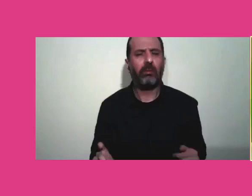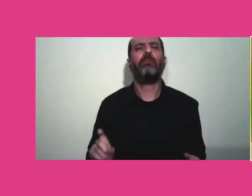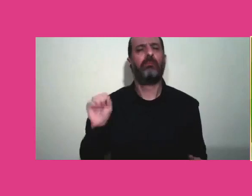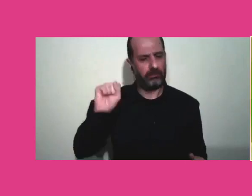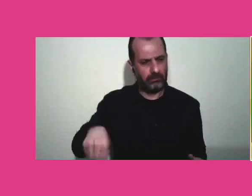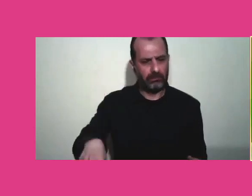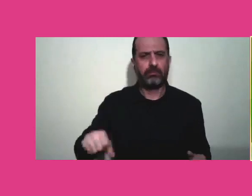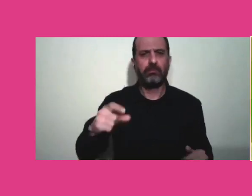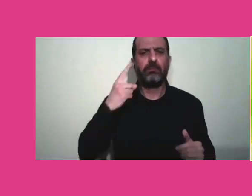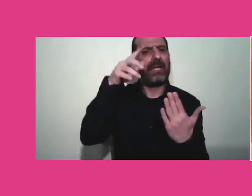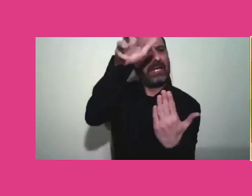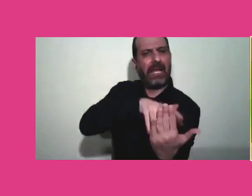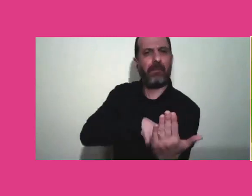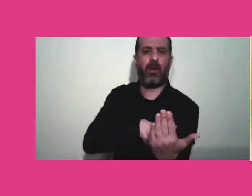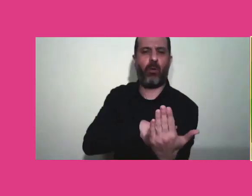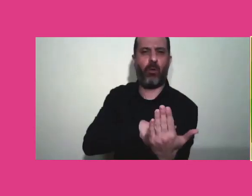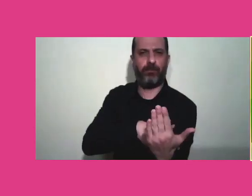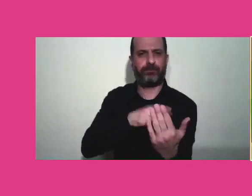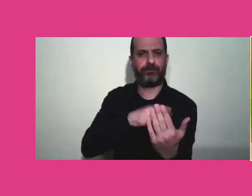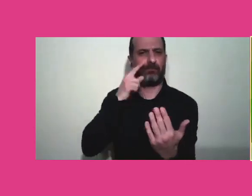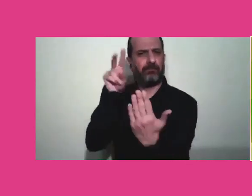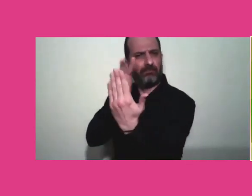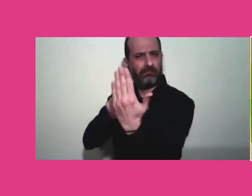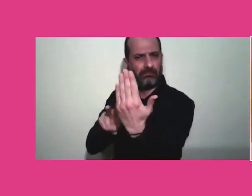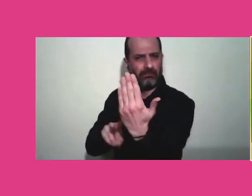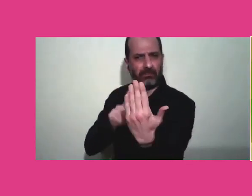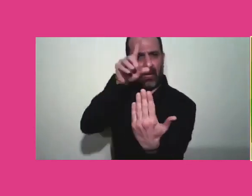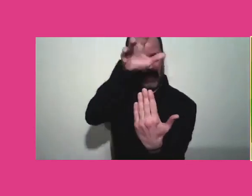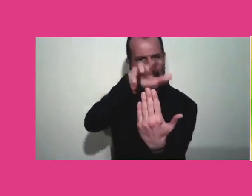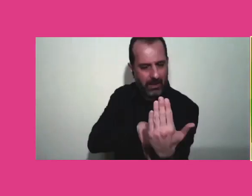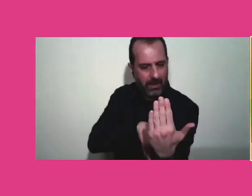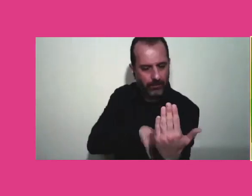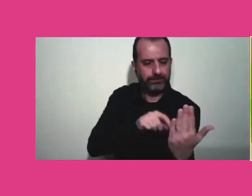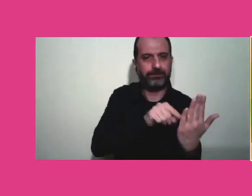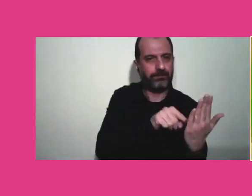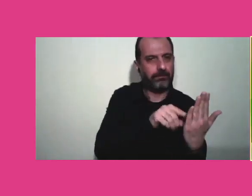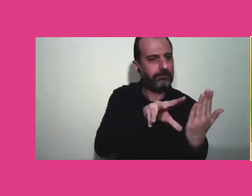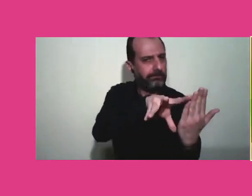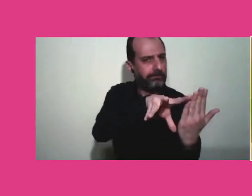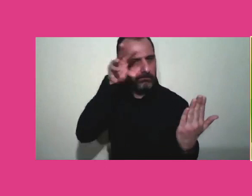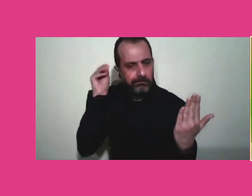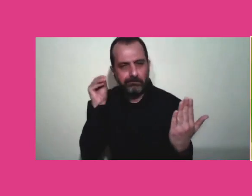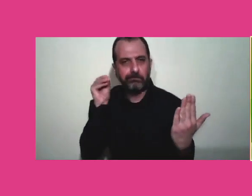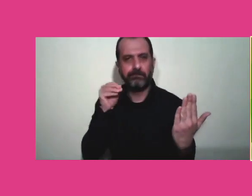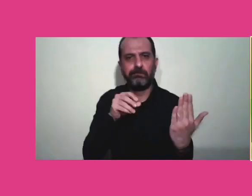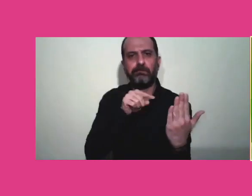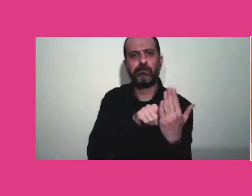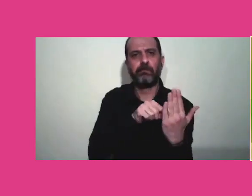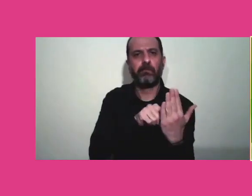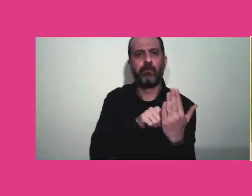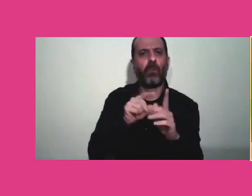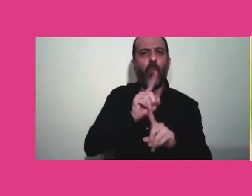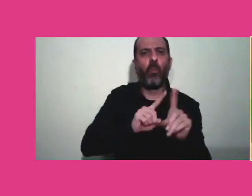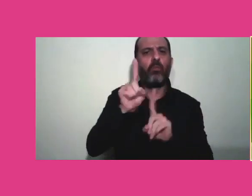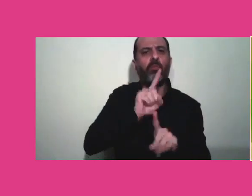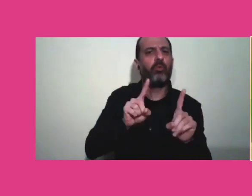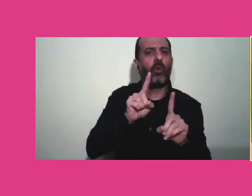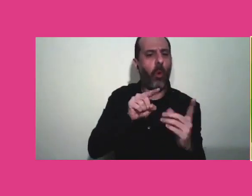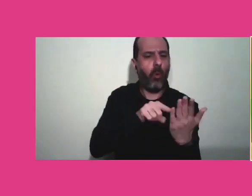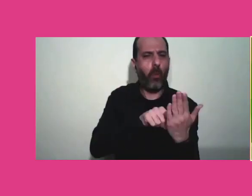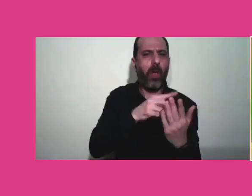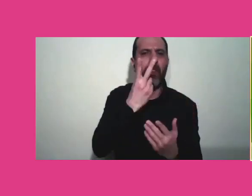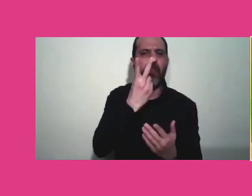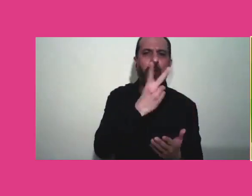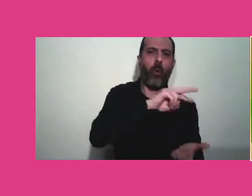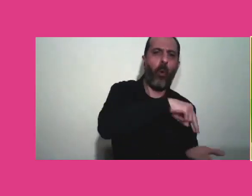με κείμενο. Δηλαδή να διαβάζουμε ένα κείμενο και να προσπαθούμε να καταλάβουμε ποιος από τα δύο role